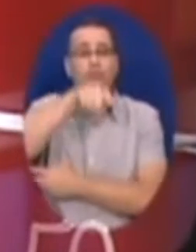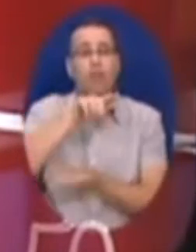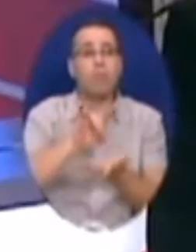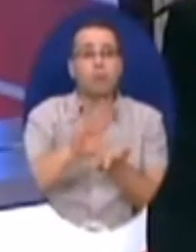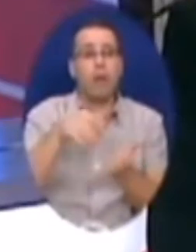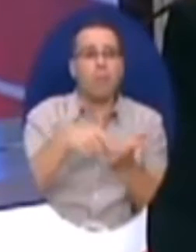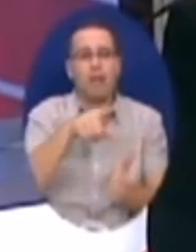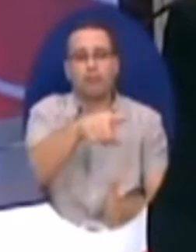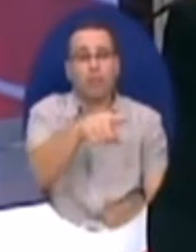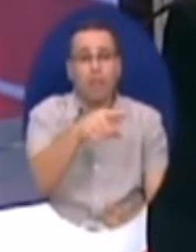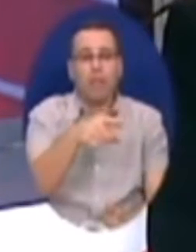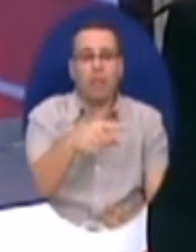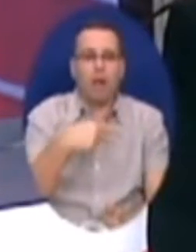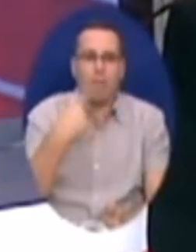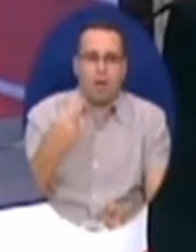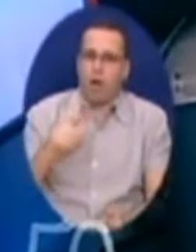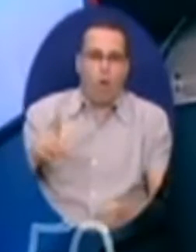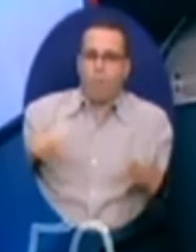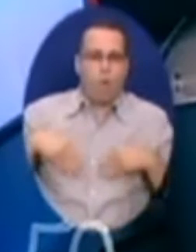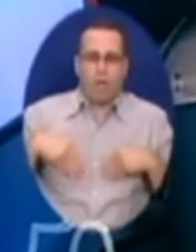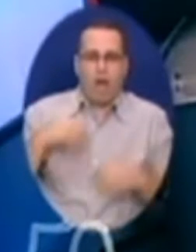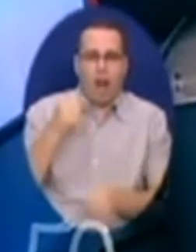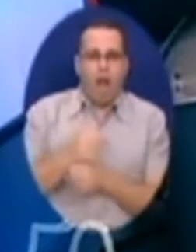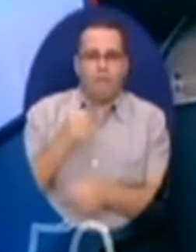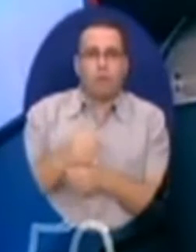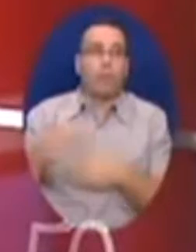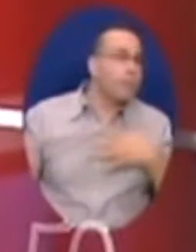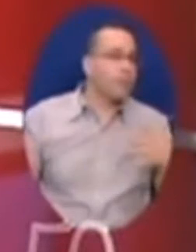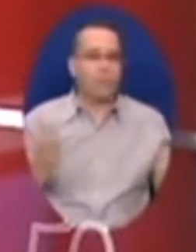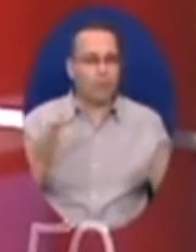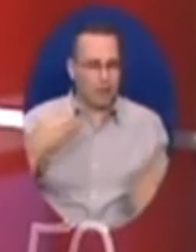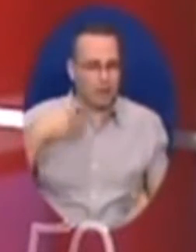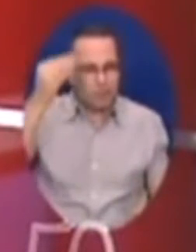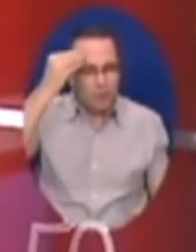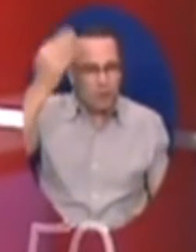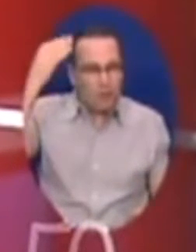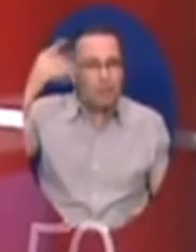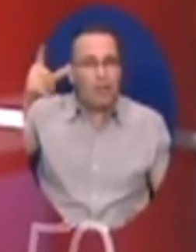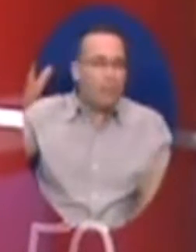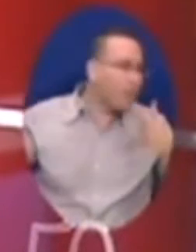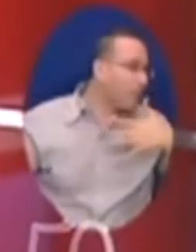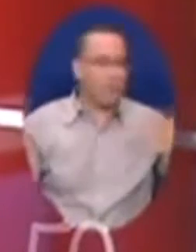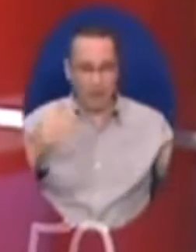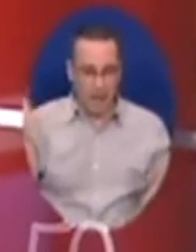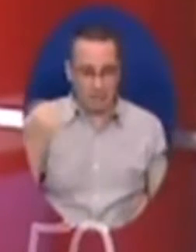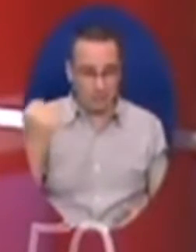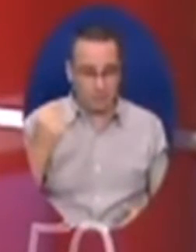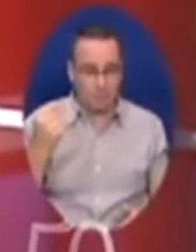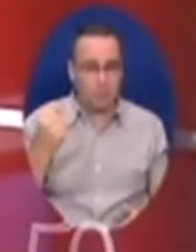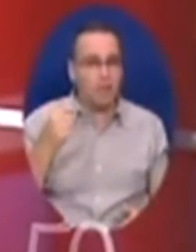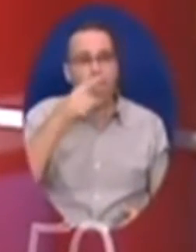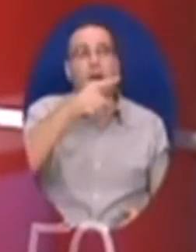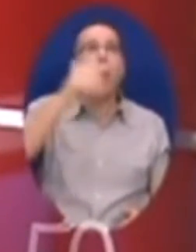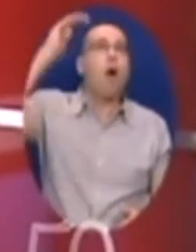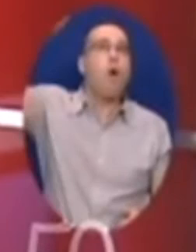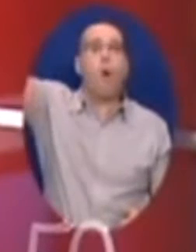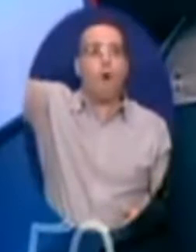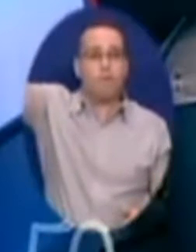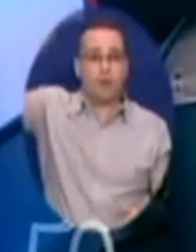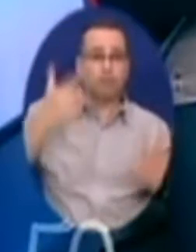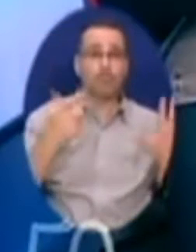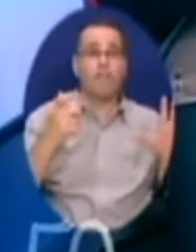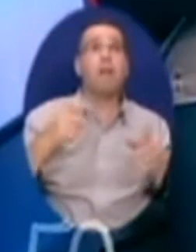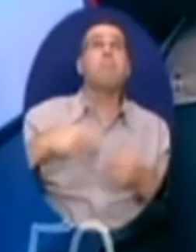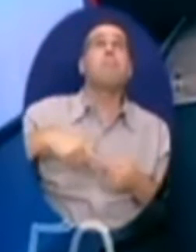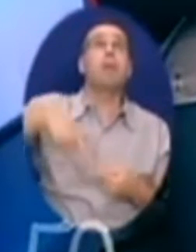לעבוד ברוח חזקה, שלום. שלום. אני זוכר את היום הזה, זה היום של הסערה הגדולה, נכון? כן, נכון. ובאיזה גובה את היית עם ה...